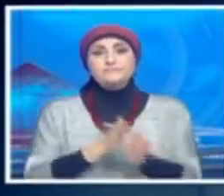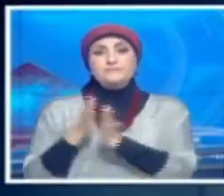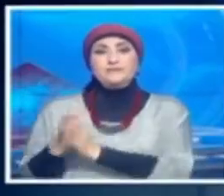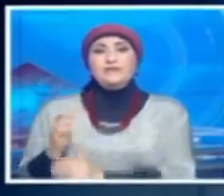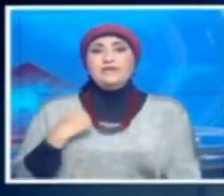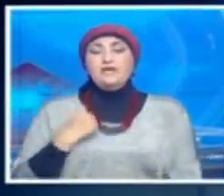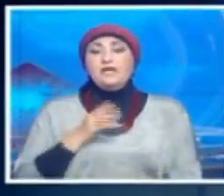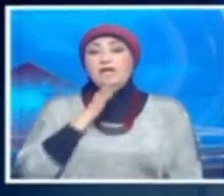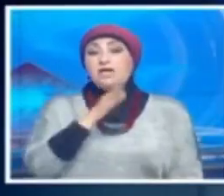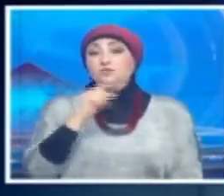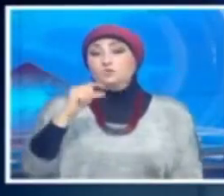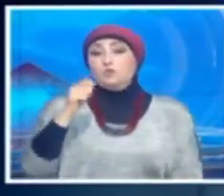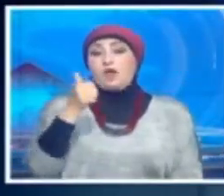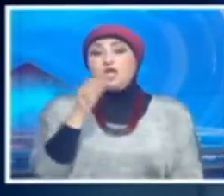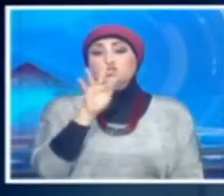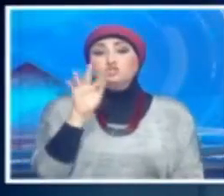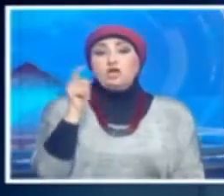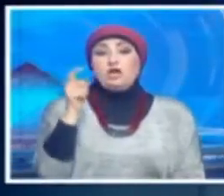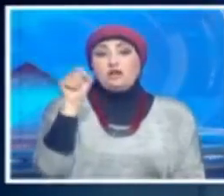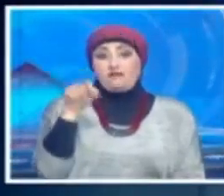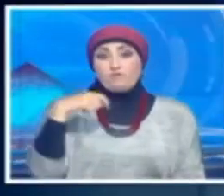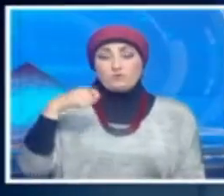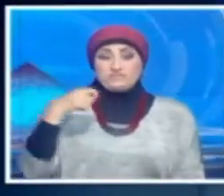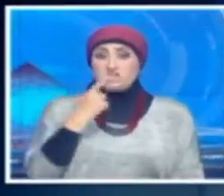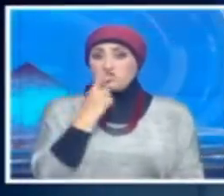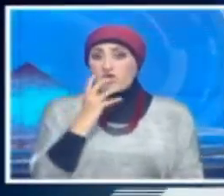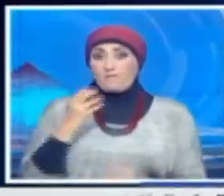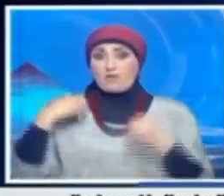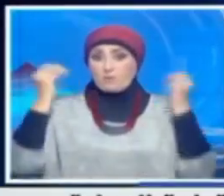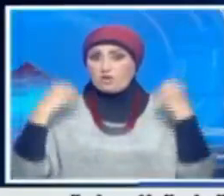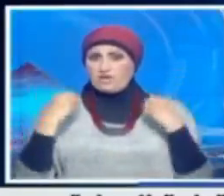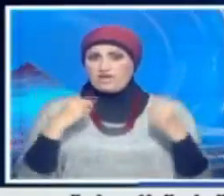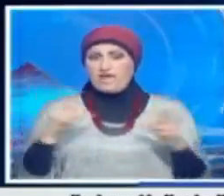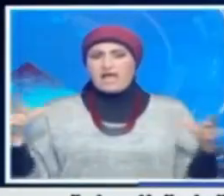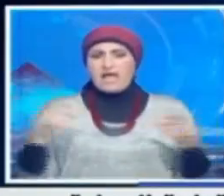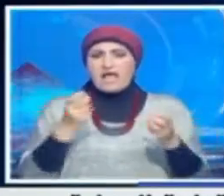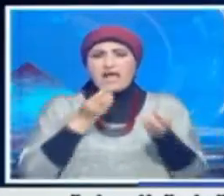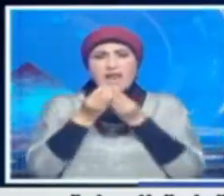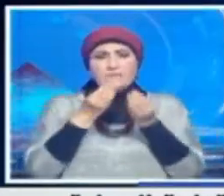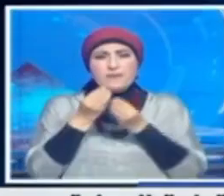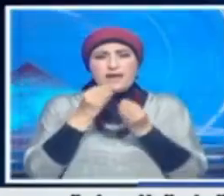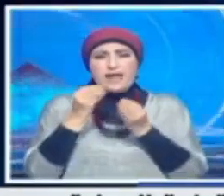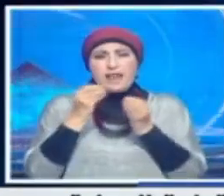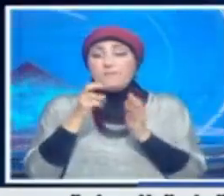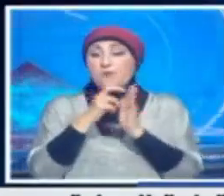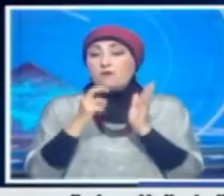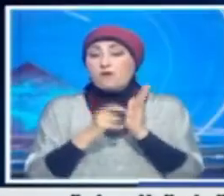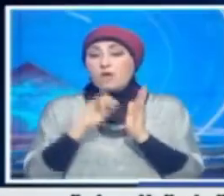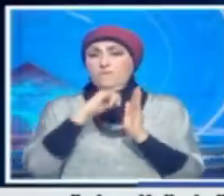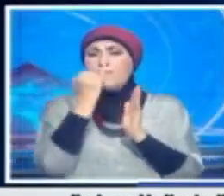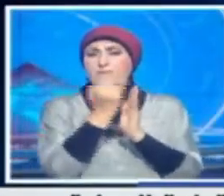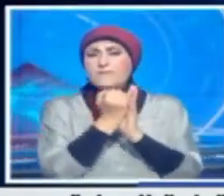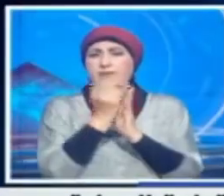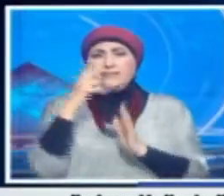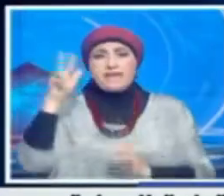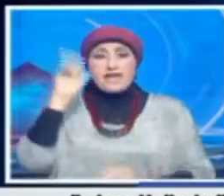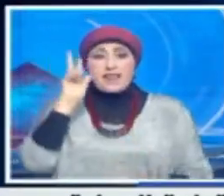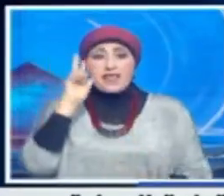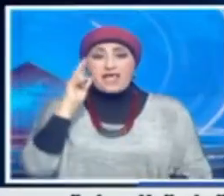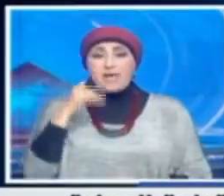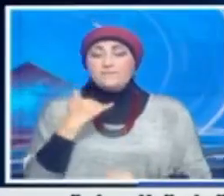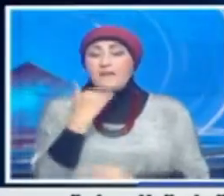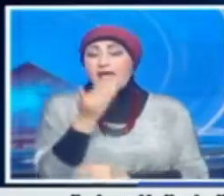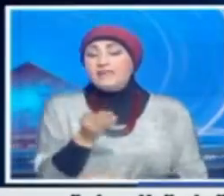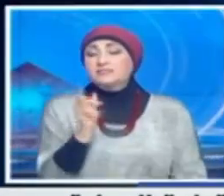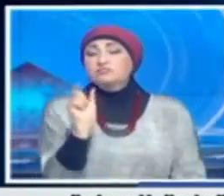حضر الدكتور أشرف صبحي وزير الشباب والرياضة جلسة نقاشية حول قيم ومبادئ الإعلام ضمن فعاليات منحة